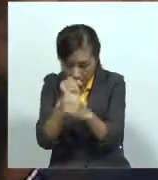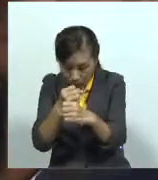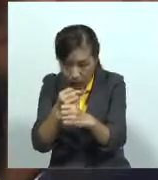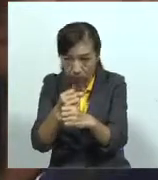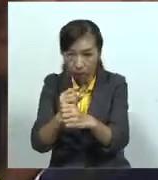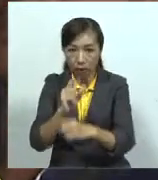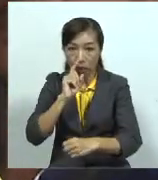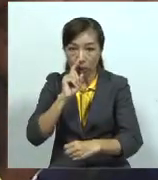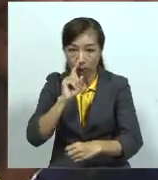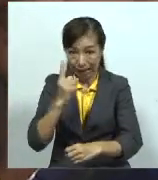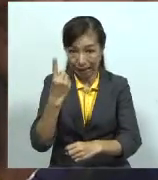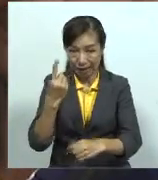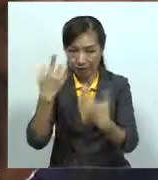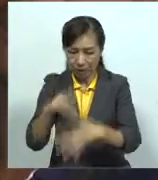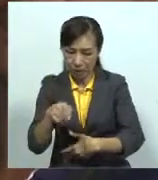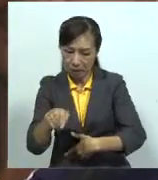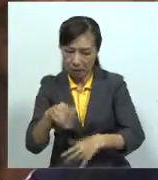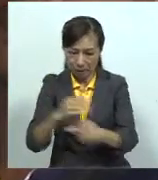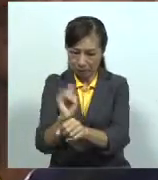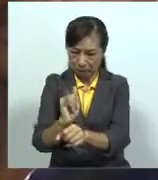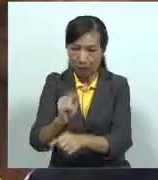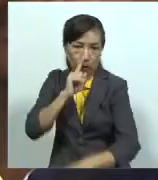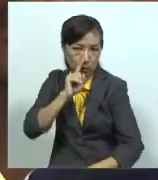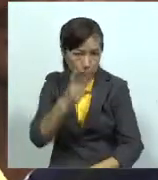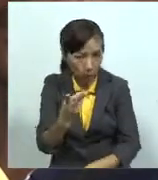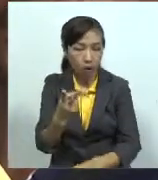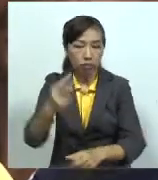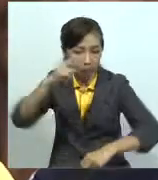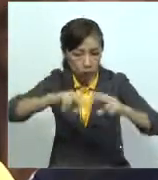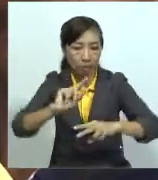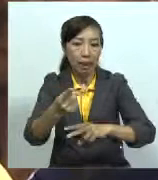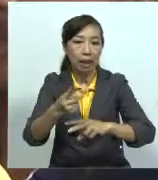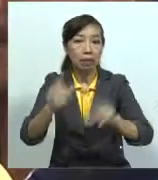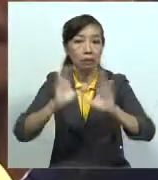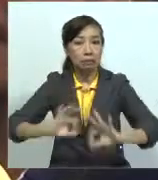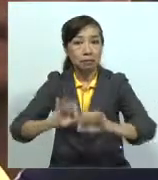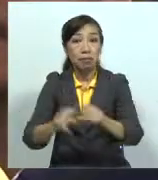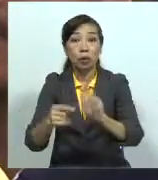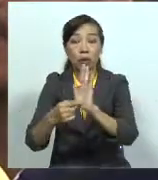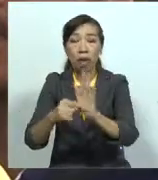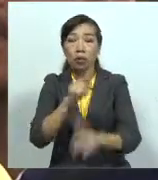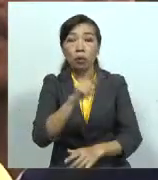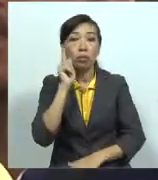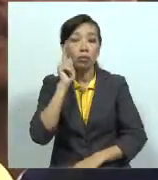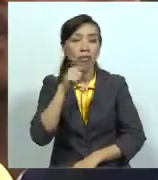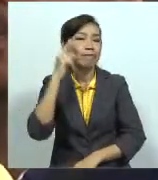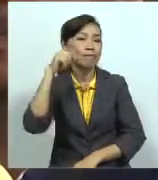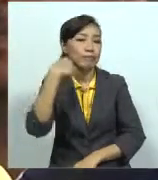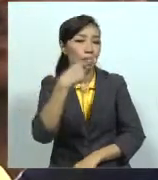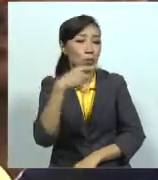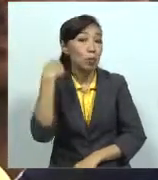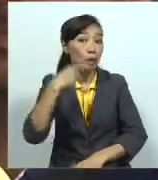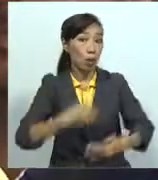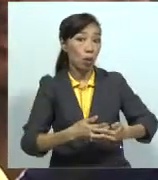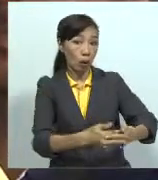ะไม่สามารถสรุปผลได้ชัดเจนโดยเฉพาะในบางกรณีอย่างผู้ป่วยตั้งครรภ์อย่างเงี้ยนะครับอาจจะ